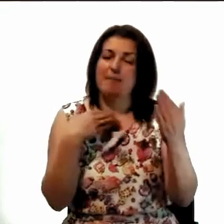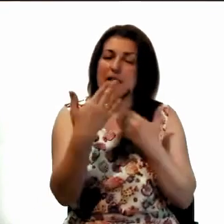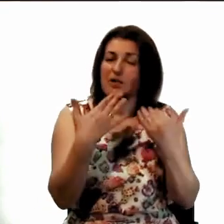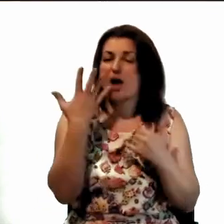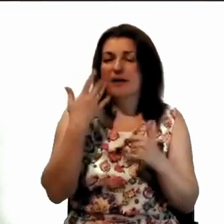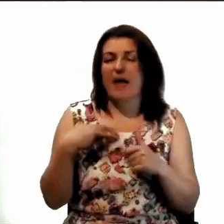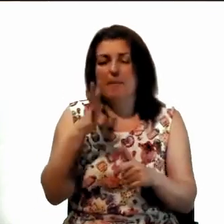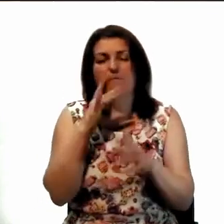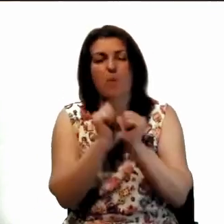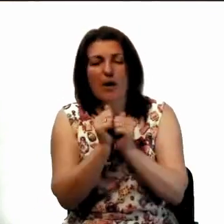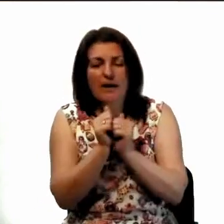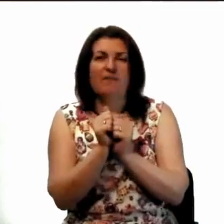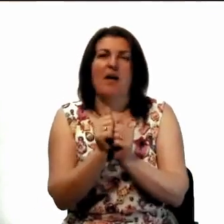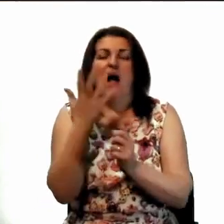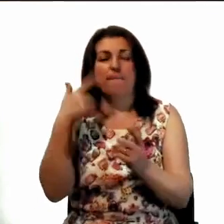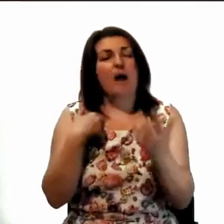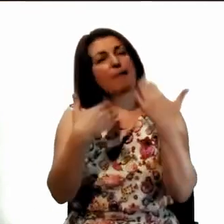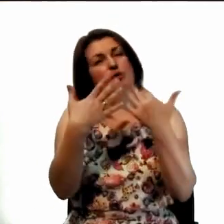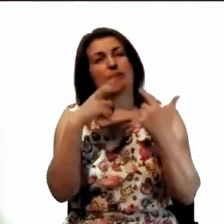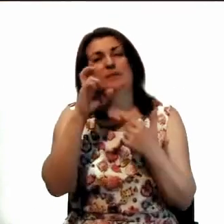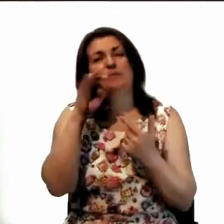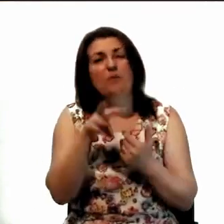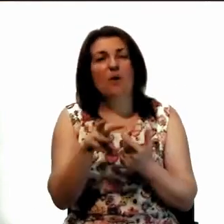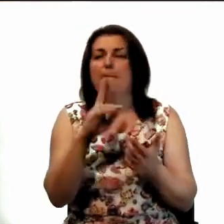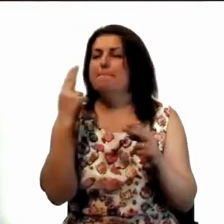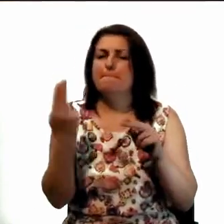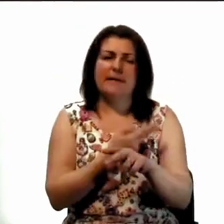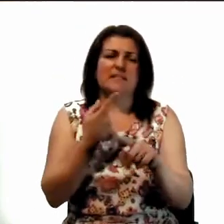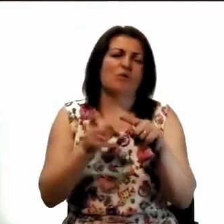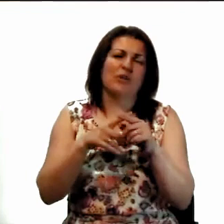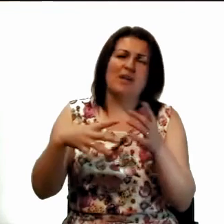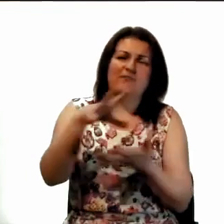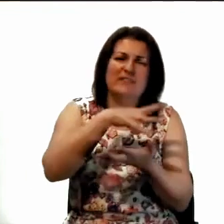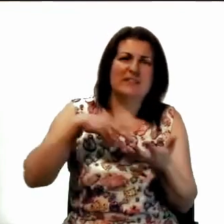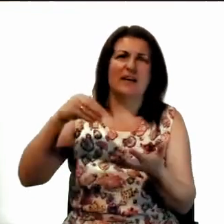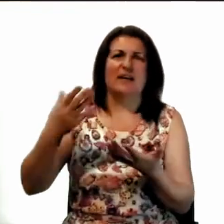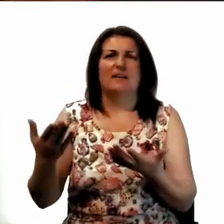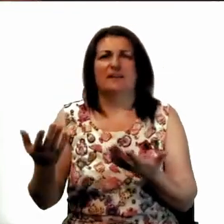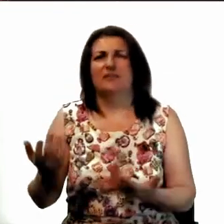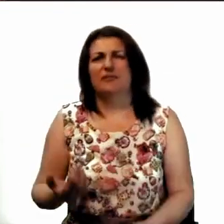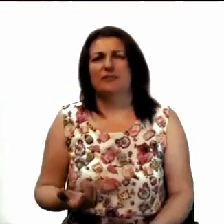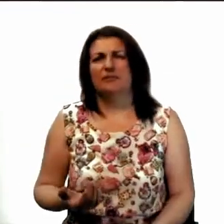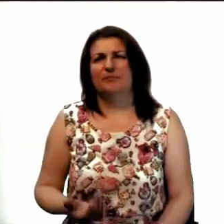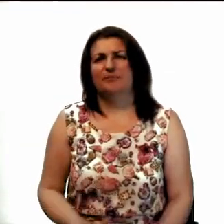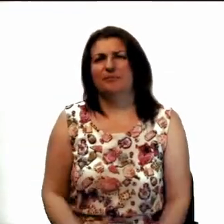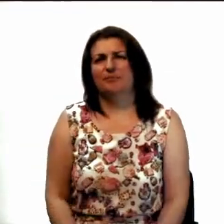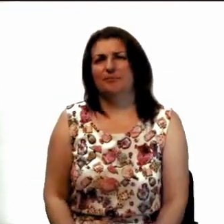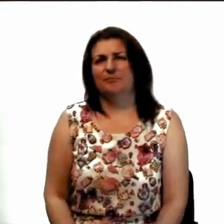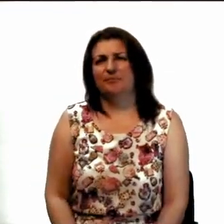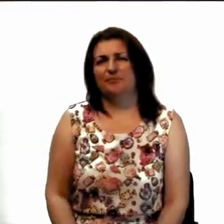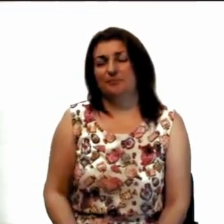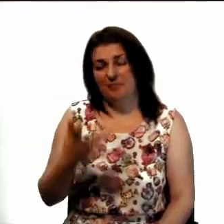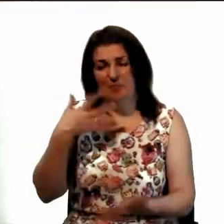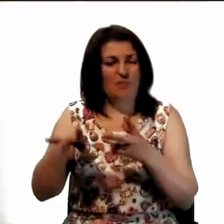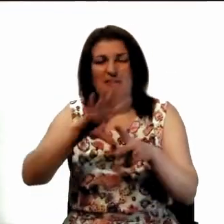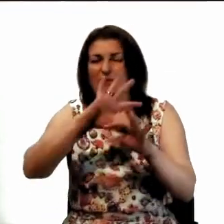когда мы в молитве, мы общаемся с Богом без вот всех. Да? Понимаете,